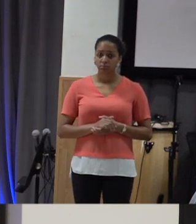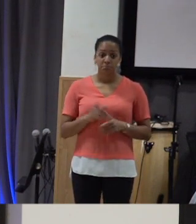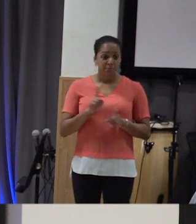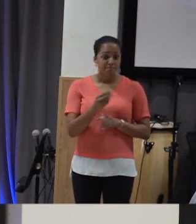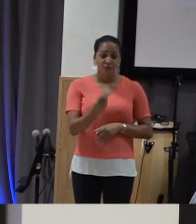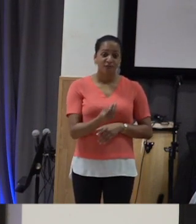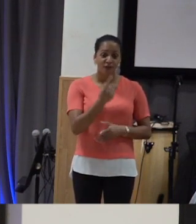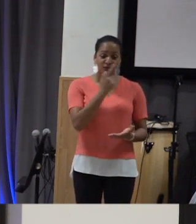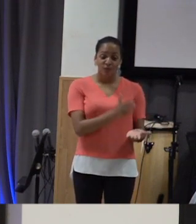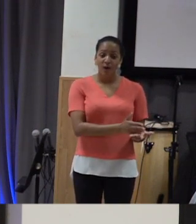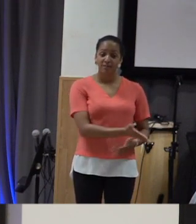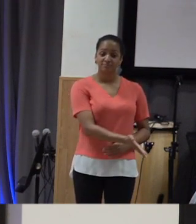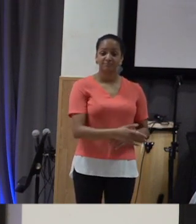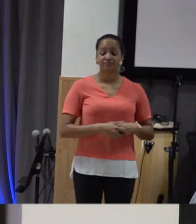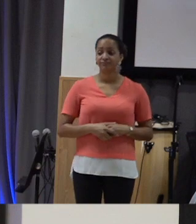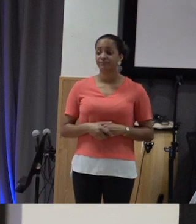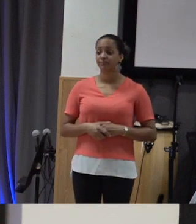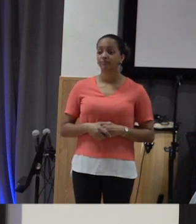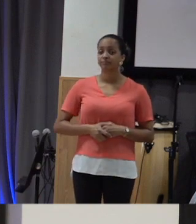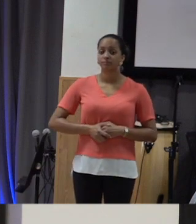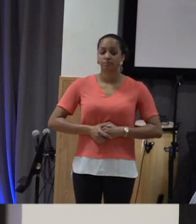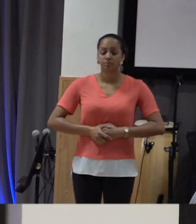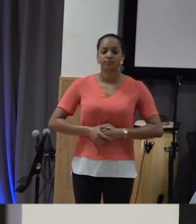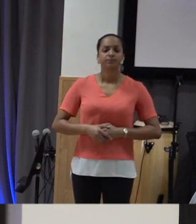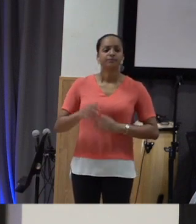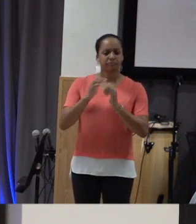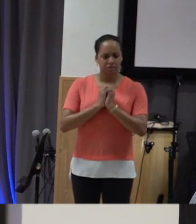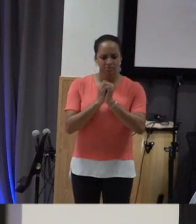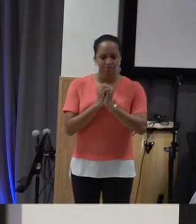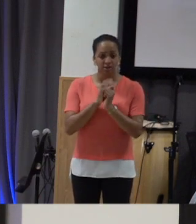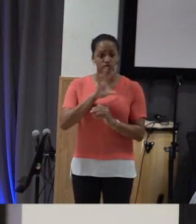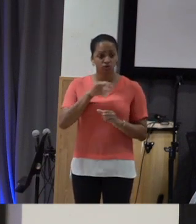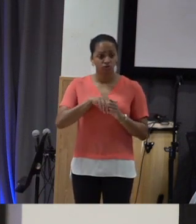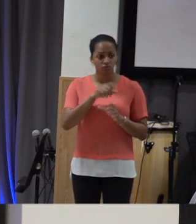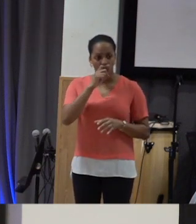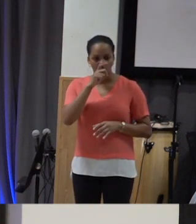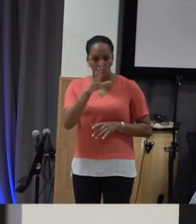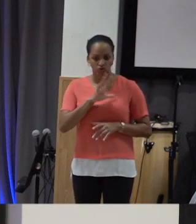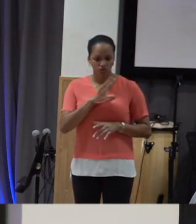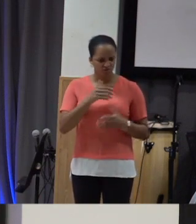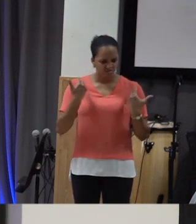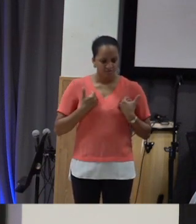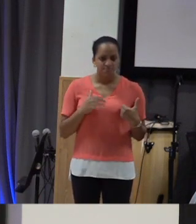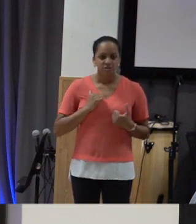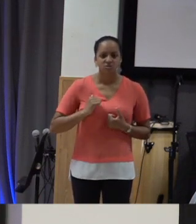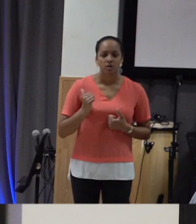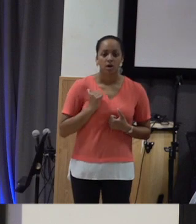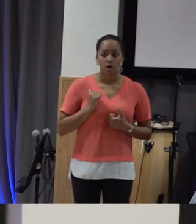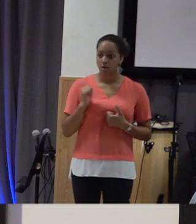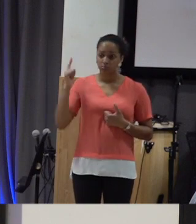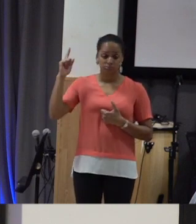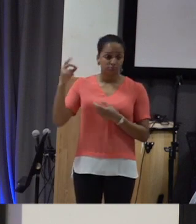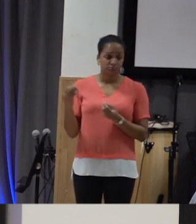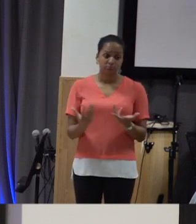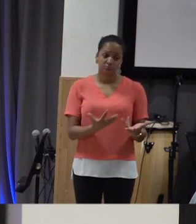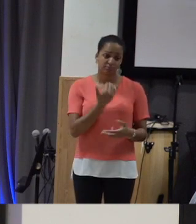enfant. Une prière qui est remplie d'orgueil et de méchanceté est une prière qui ne peut être exaucée par Dieu. Et j'ai déjà